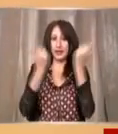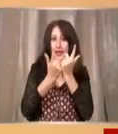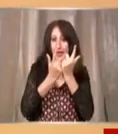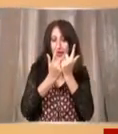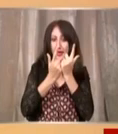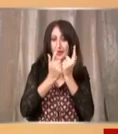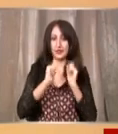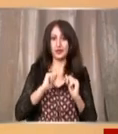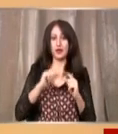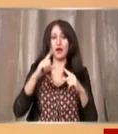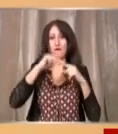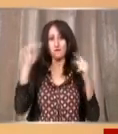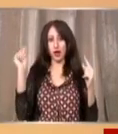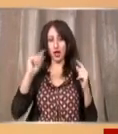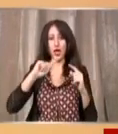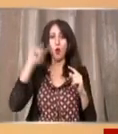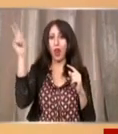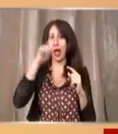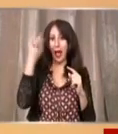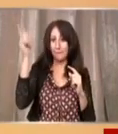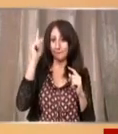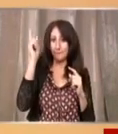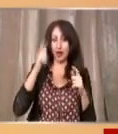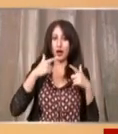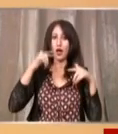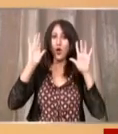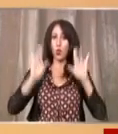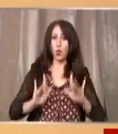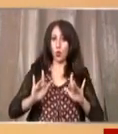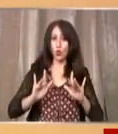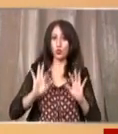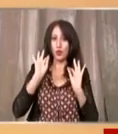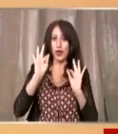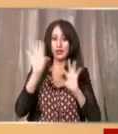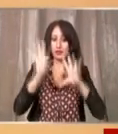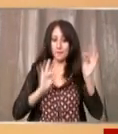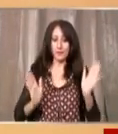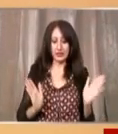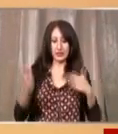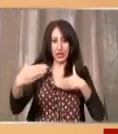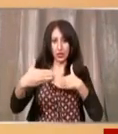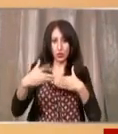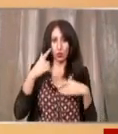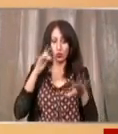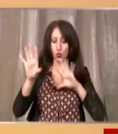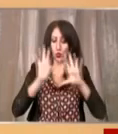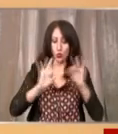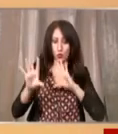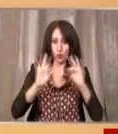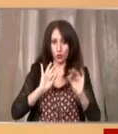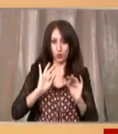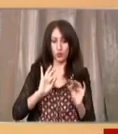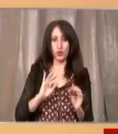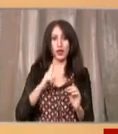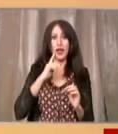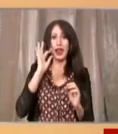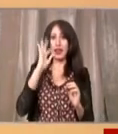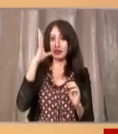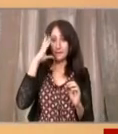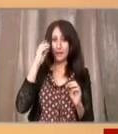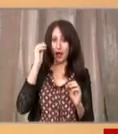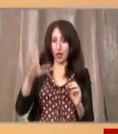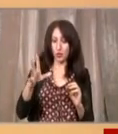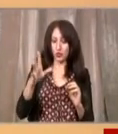واللي التفت فيه كل الاحزاب السياسيه وكل القوى الوطنيه على مستوى مصر، بنأكد انه جاء الاوان ان احنا كلنا